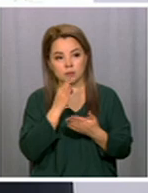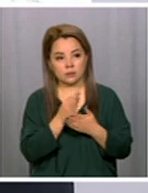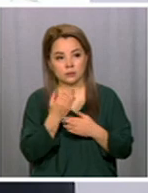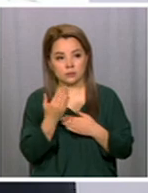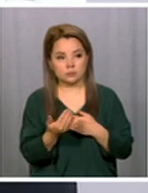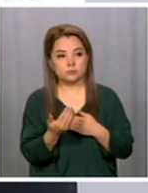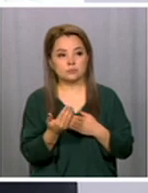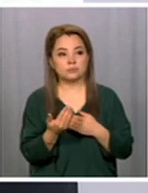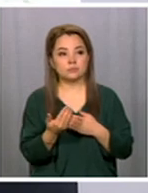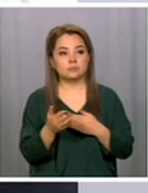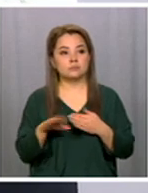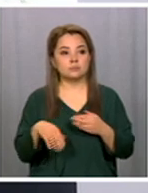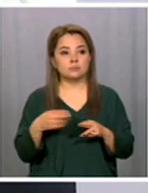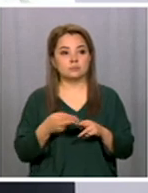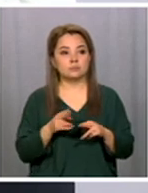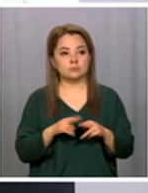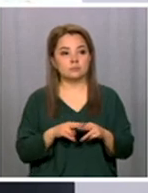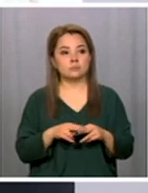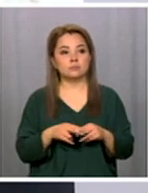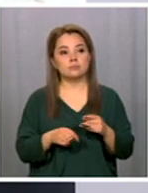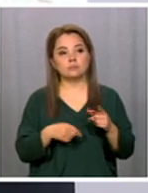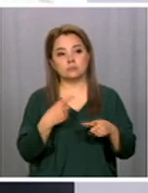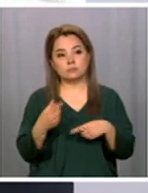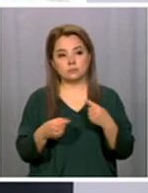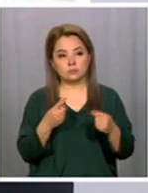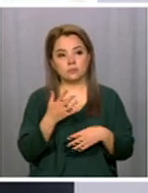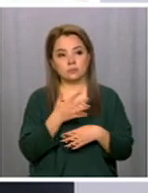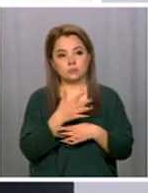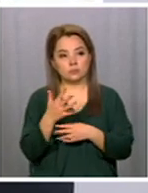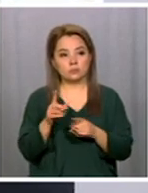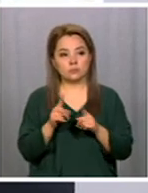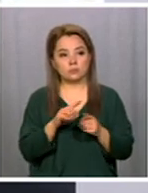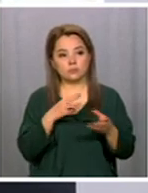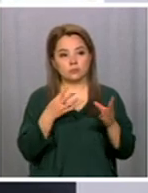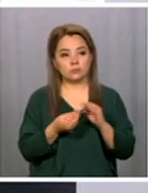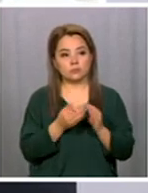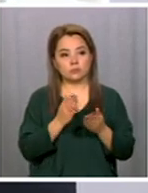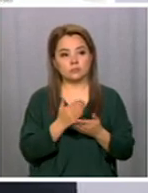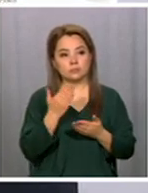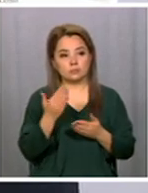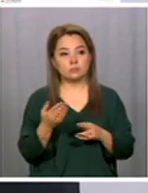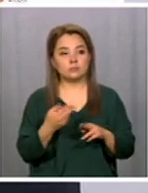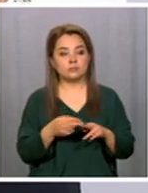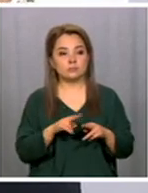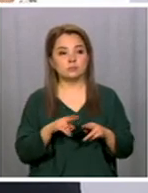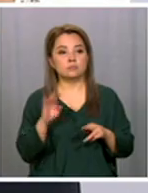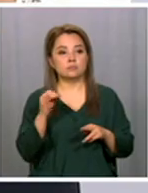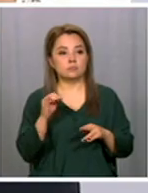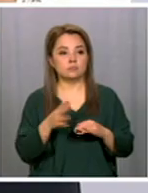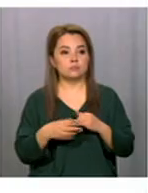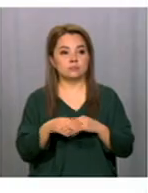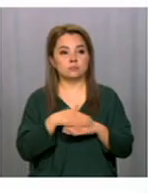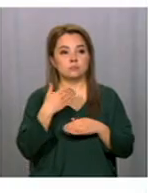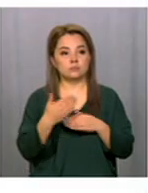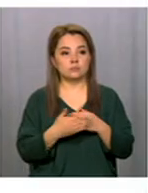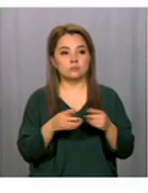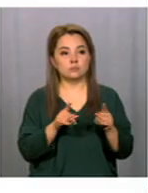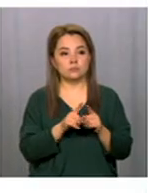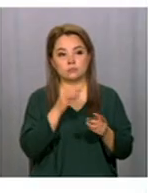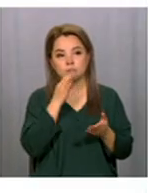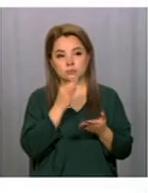аралас ормандар. Ал одан кейін жалпақ жапырақты орман қалыптасады. Яғни оңтүстікке жақындаған сайын